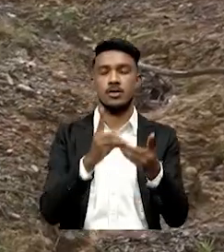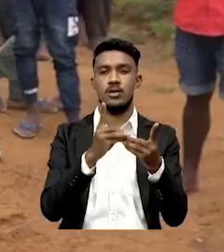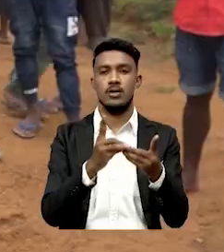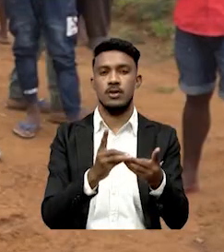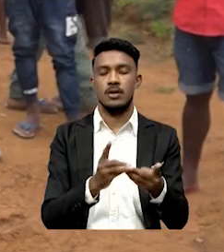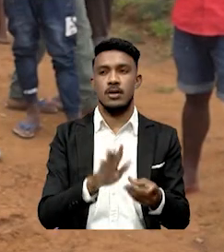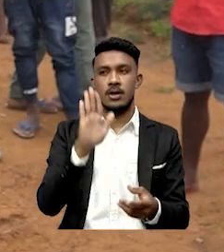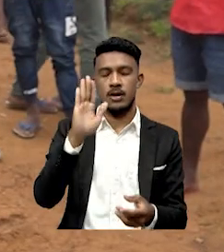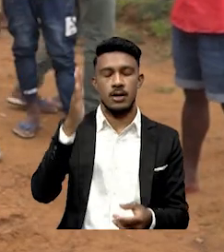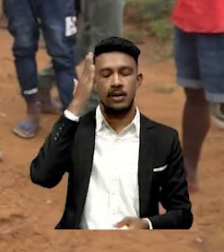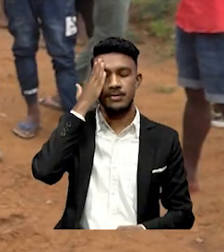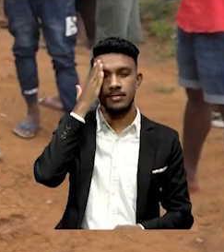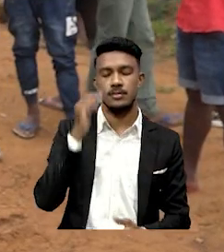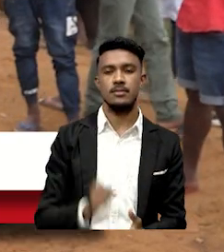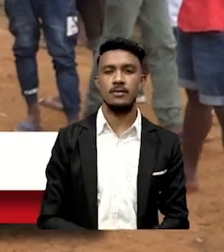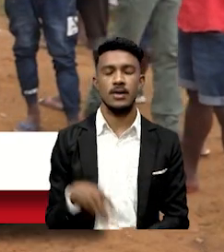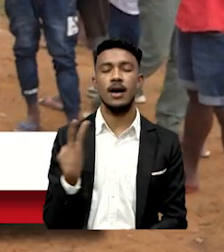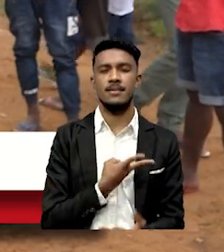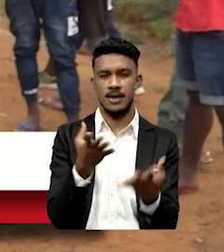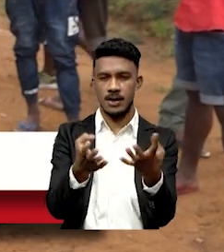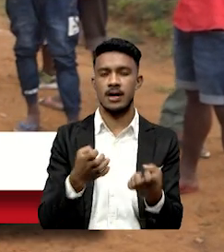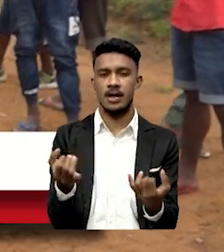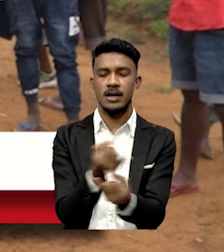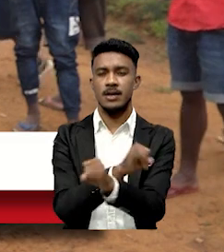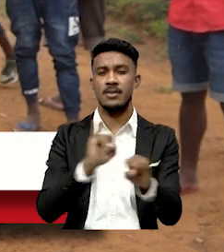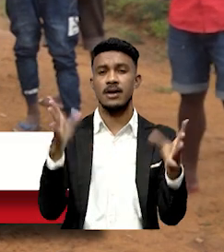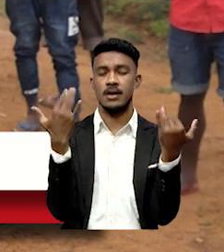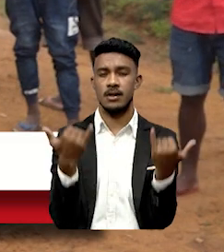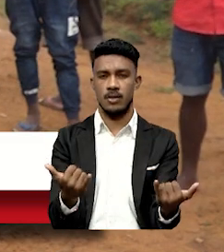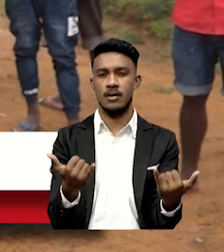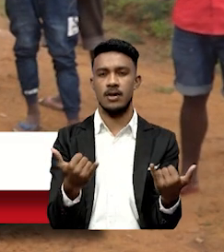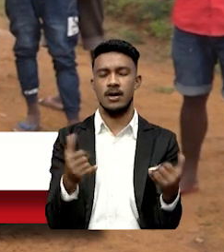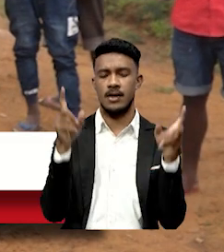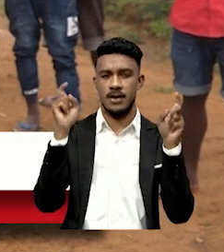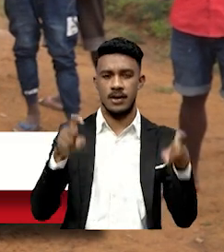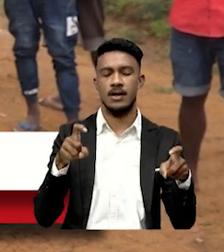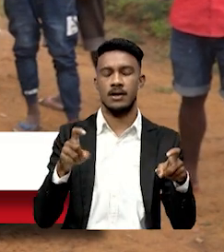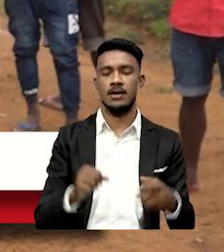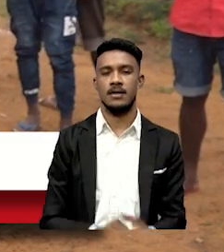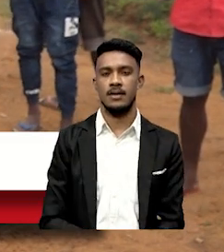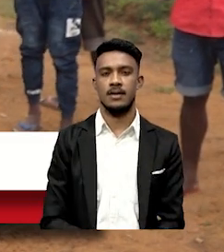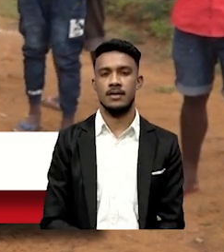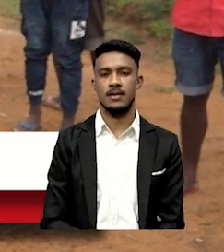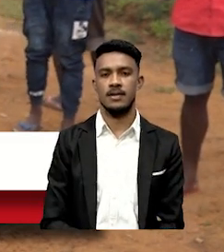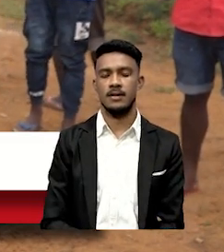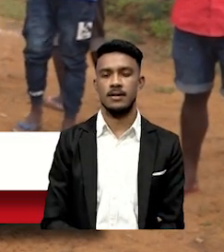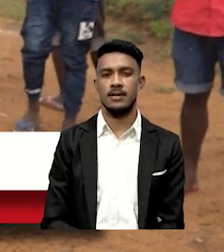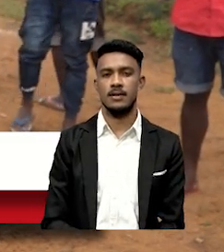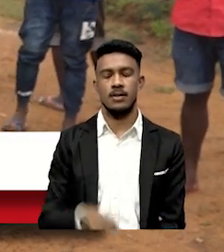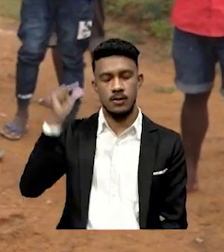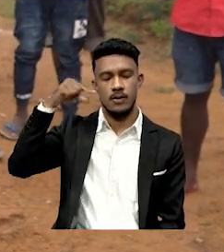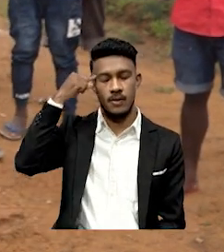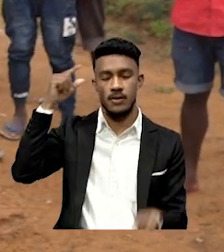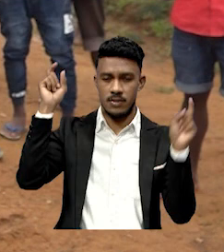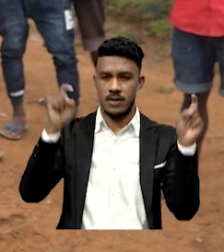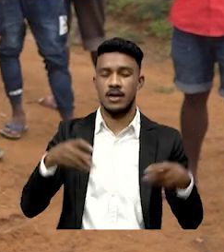nina hanuine, ami hakar kukun anda agora, tem que be, mine, governo tem que tau